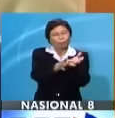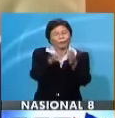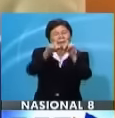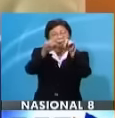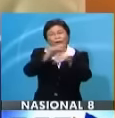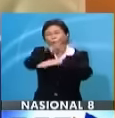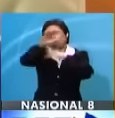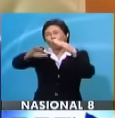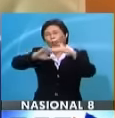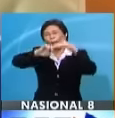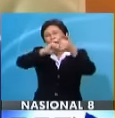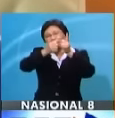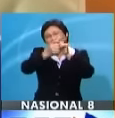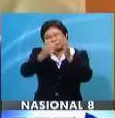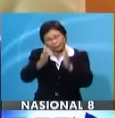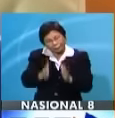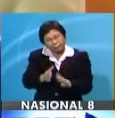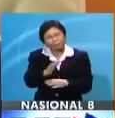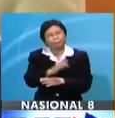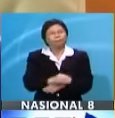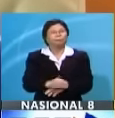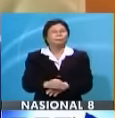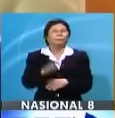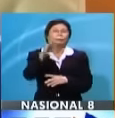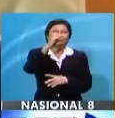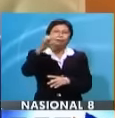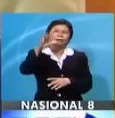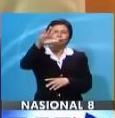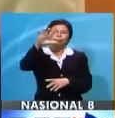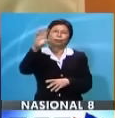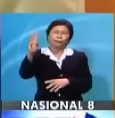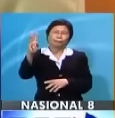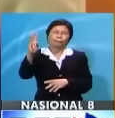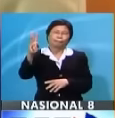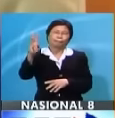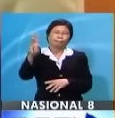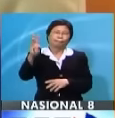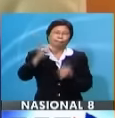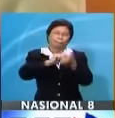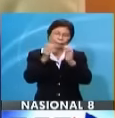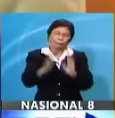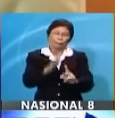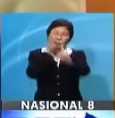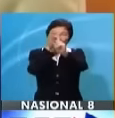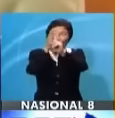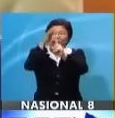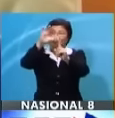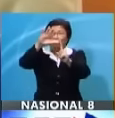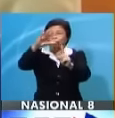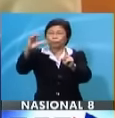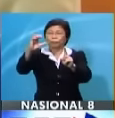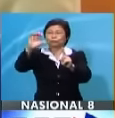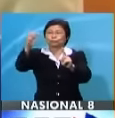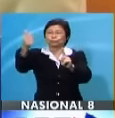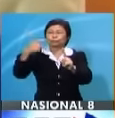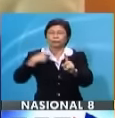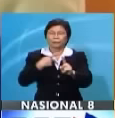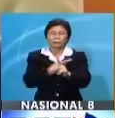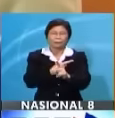to all athletes. There is 456 daripada target 510 yang